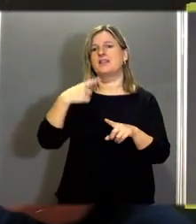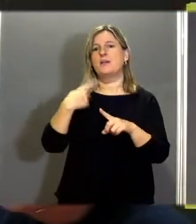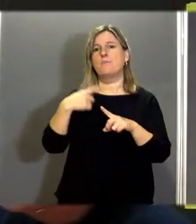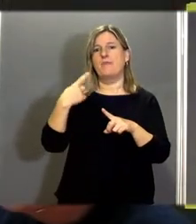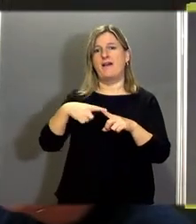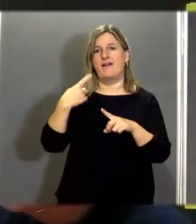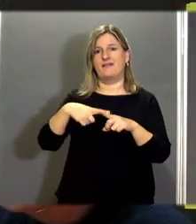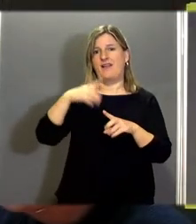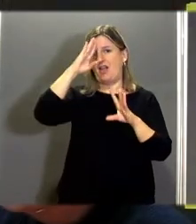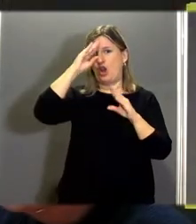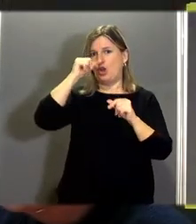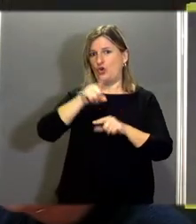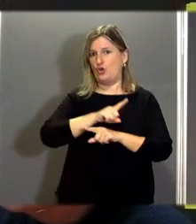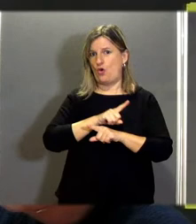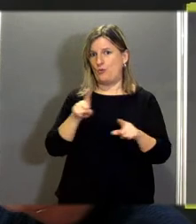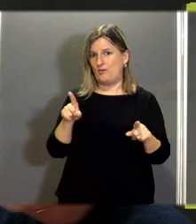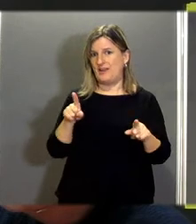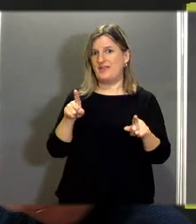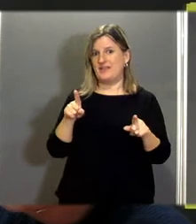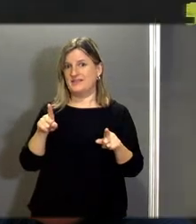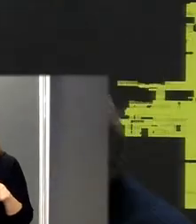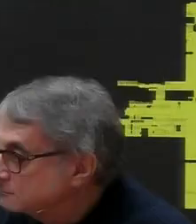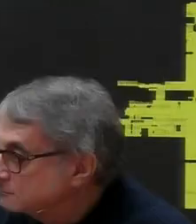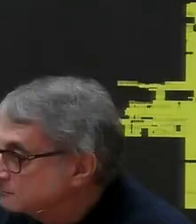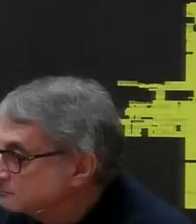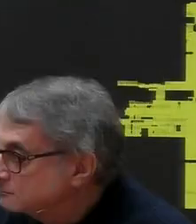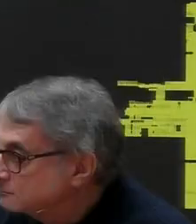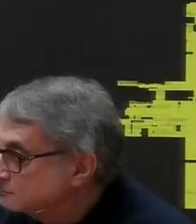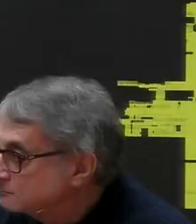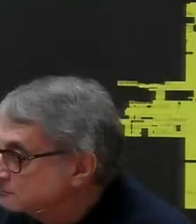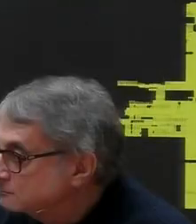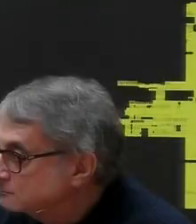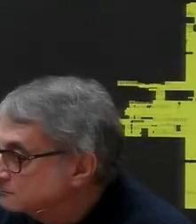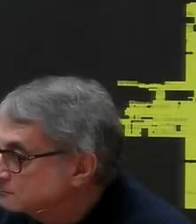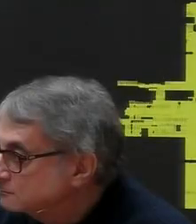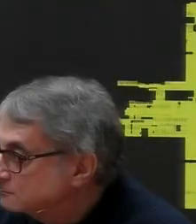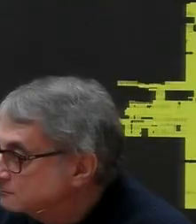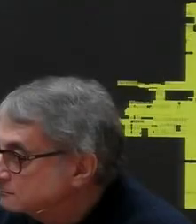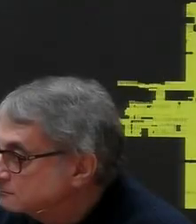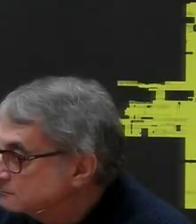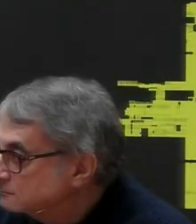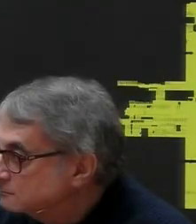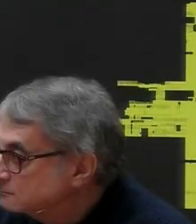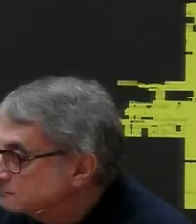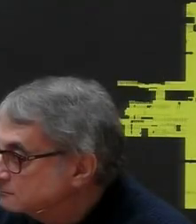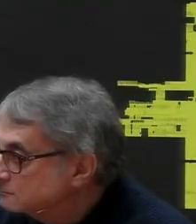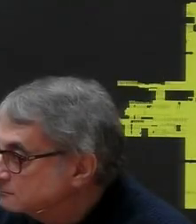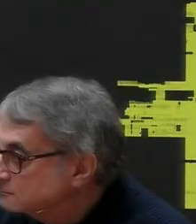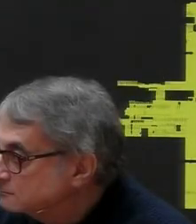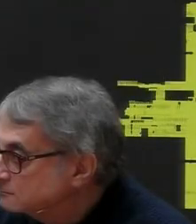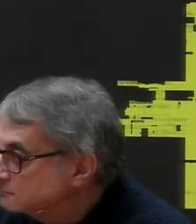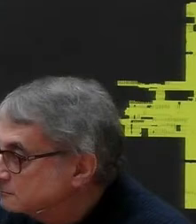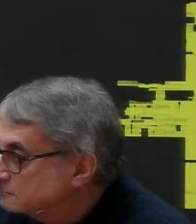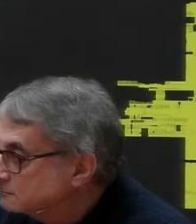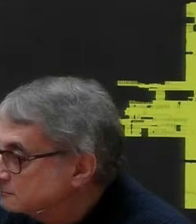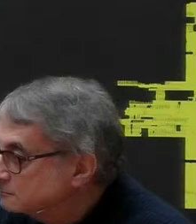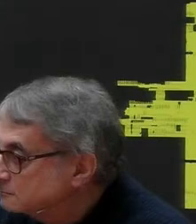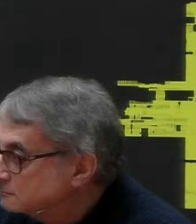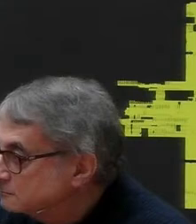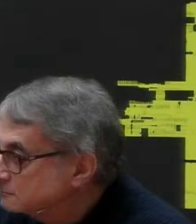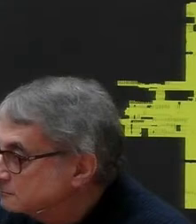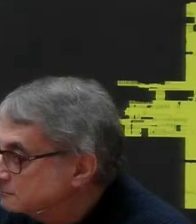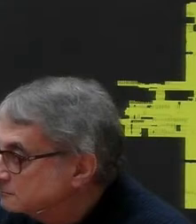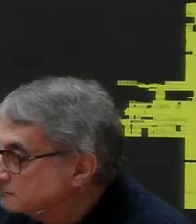també, que és una cosa que tampoc ens hem d'oblidar i que també ens farà més forts en un futur, que tenim cosins germans, que